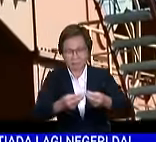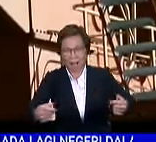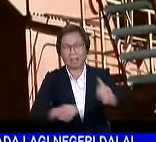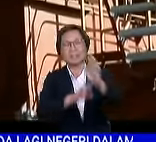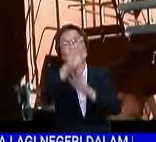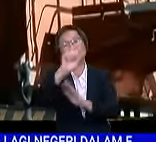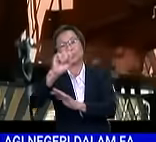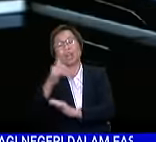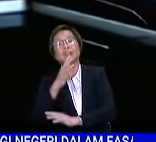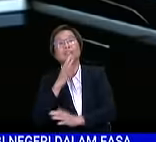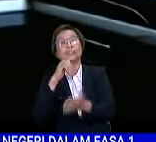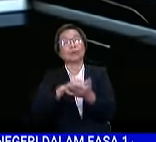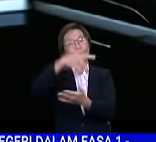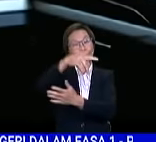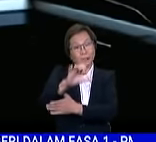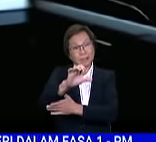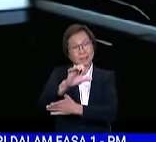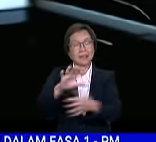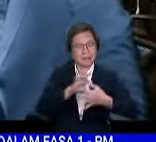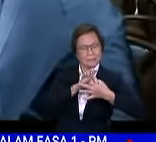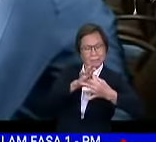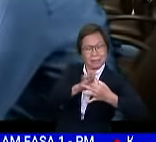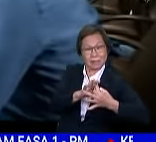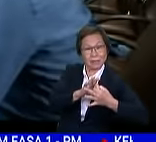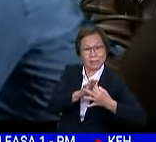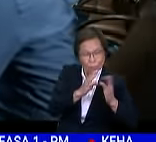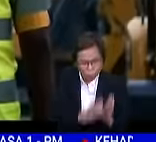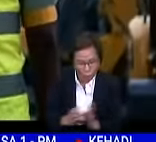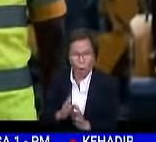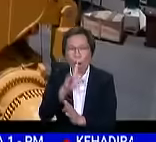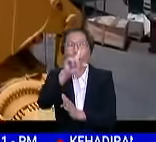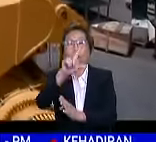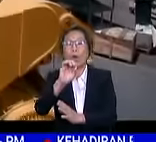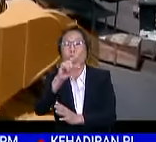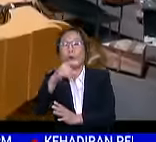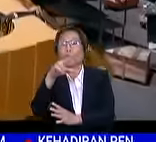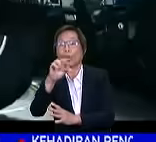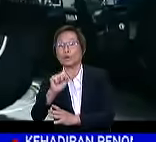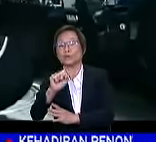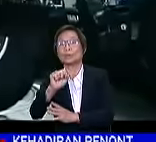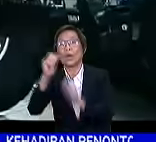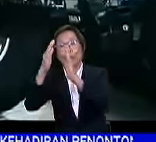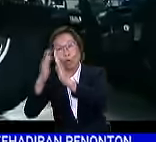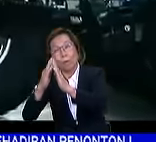Dato' Azmi berkata demikian pada sidang media mengenai kerjasama strategik bersama Logos Property secara maya.